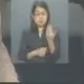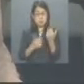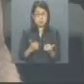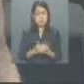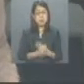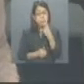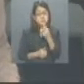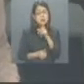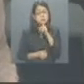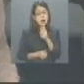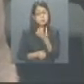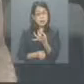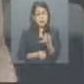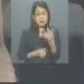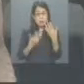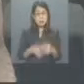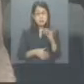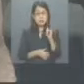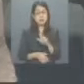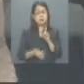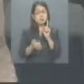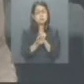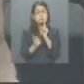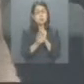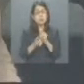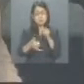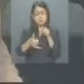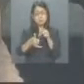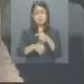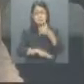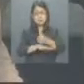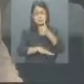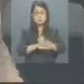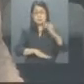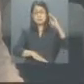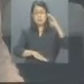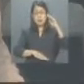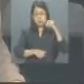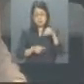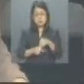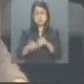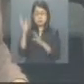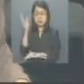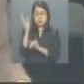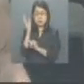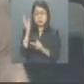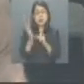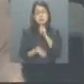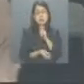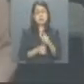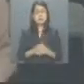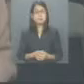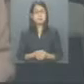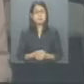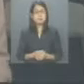ายละเอียดเรื่องนี้กับพันเอกยุทธนามเพชรม่วงค่ะผู้บังคับการกรมทหารพรานที่47จังหวัดยะลานะคะสวัสดีค่ะ ส